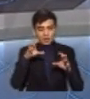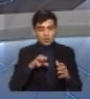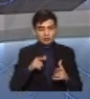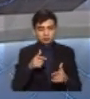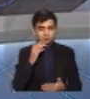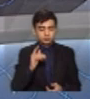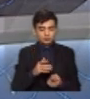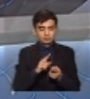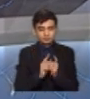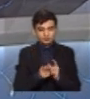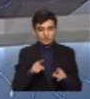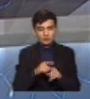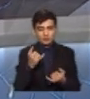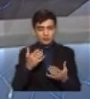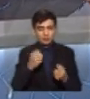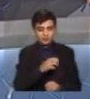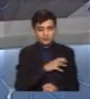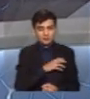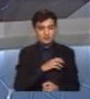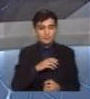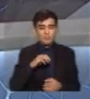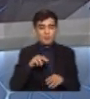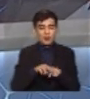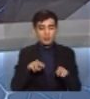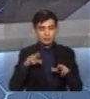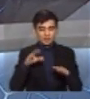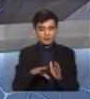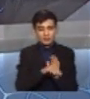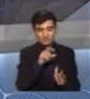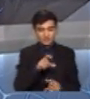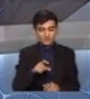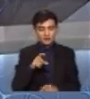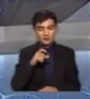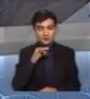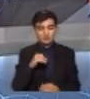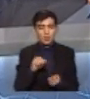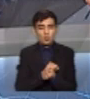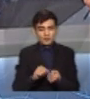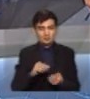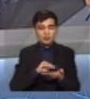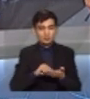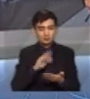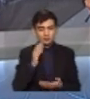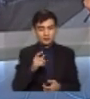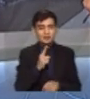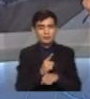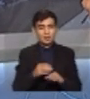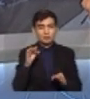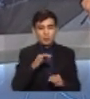которую сегодня взяли в разработку депутаты мажилиса парламента также в документе пропишут запрет на условно-досрочное